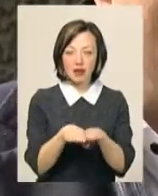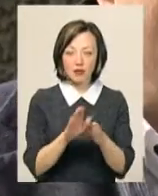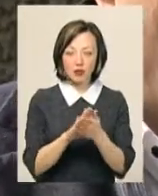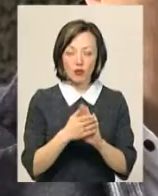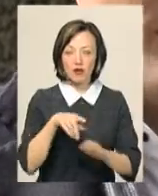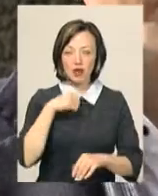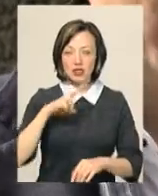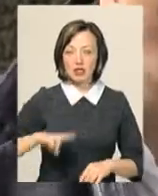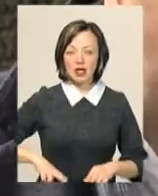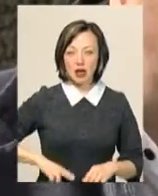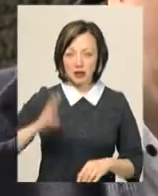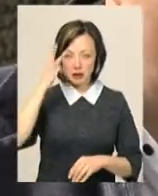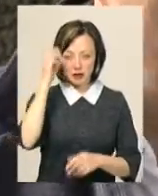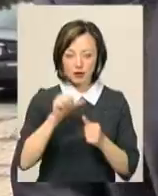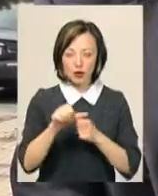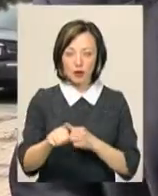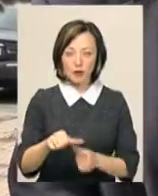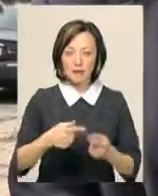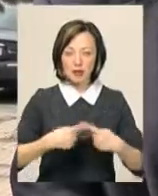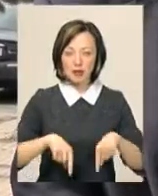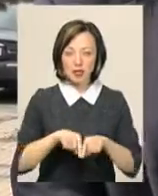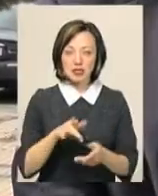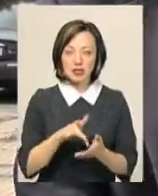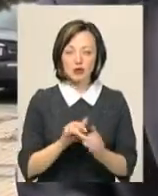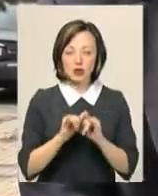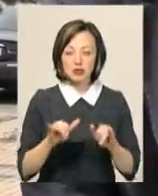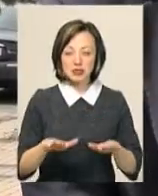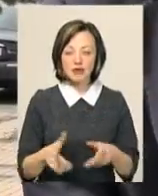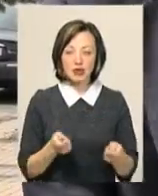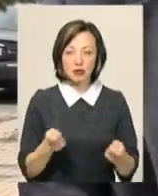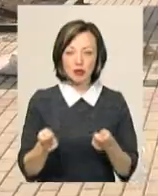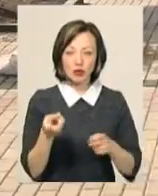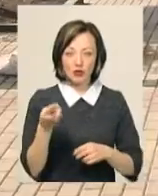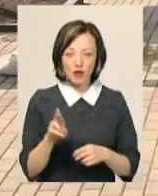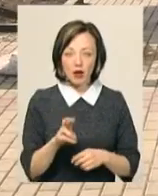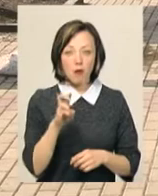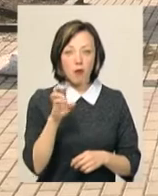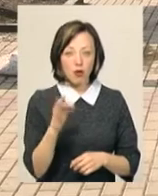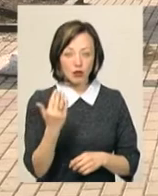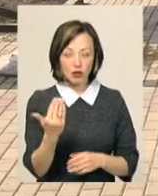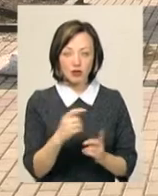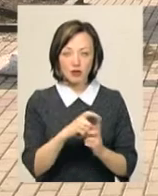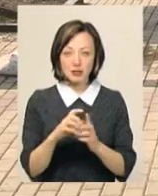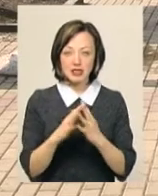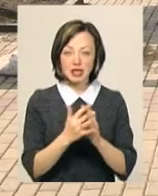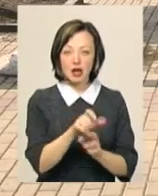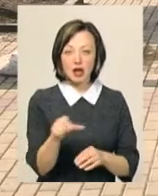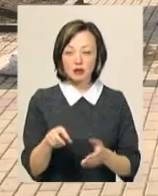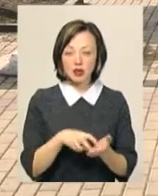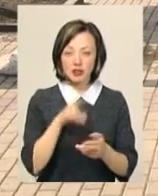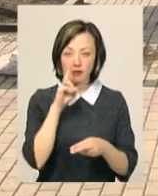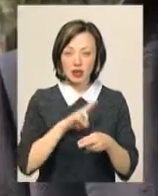директор Хмельницького відокремленого підрозділу Центру розвитку місцевого самоврядування Сергій Яцковський. Бо, за його словами, селяни бояться втратити